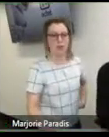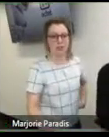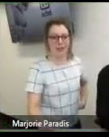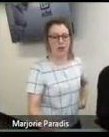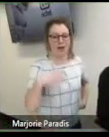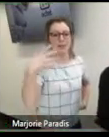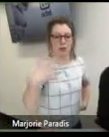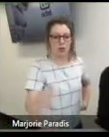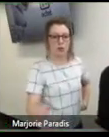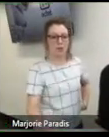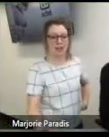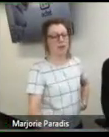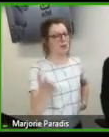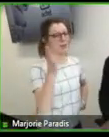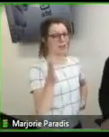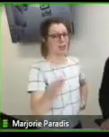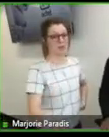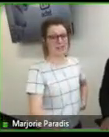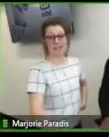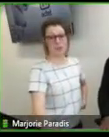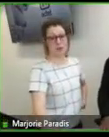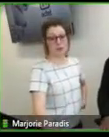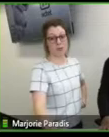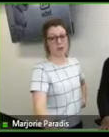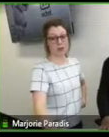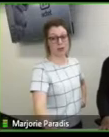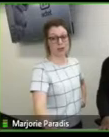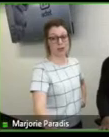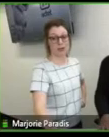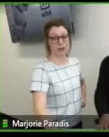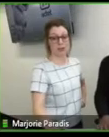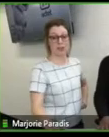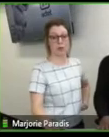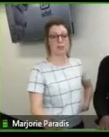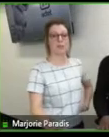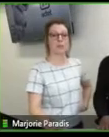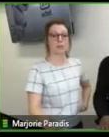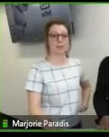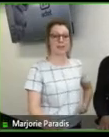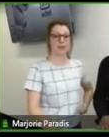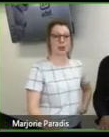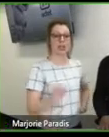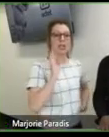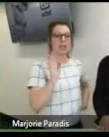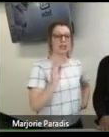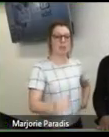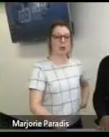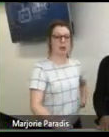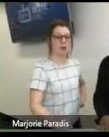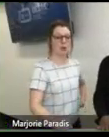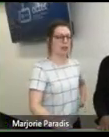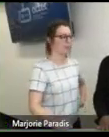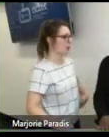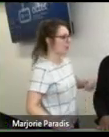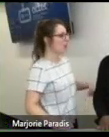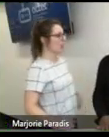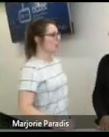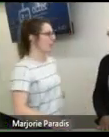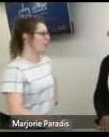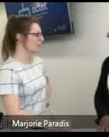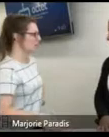qui vous poutent de l'information, des suppléments d'information. Les gars, vous n'hésitez pas à ouvrir votre caméra, votre micro si vous souhaitez intervenir. Sans problème, on ne vous aime